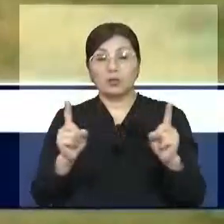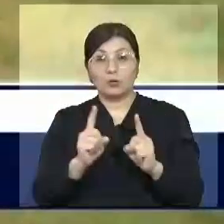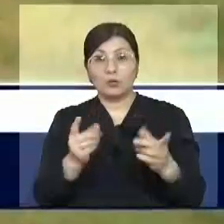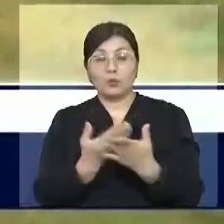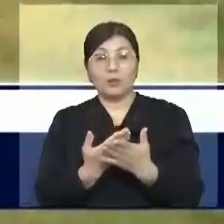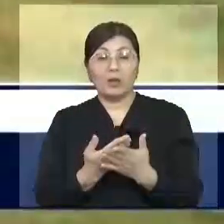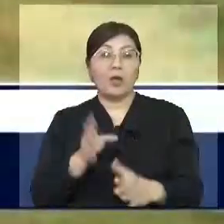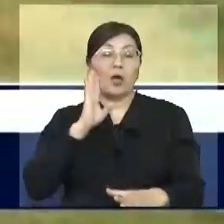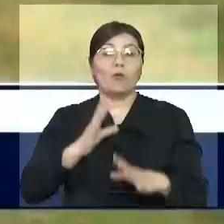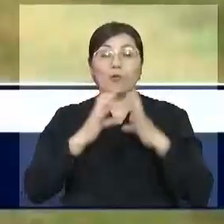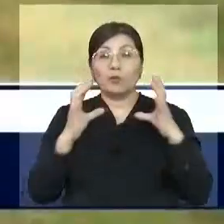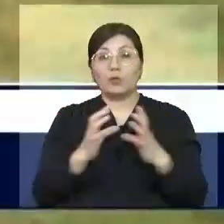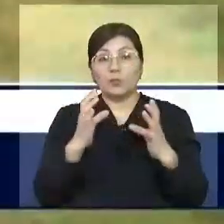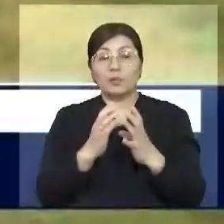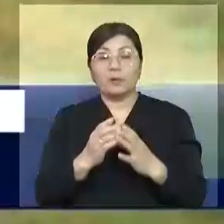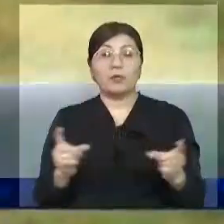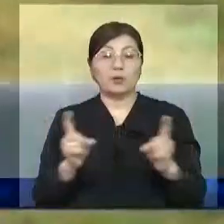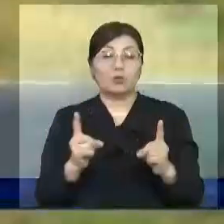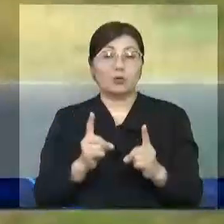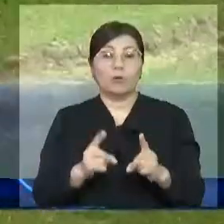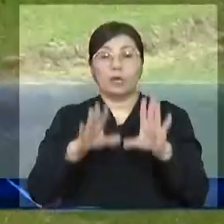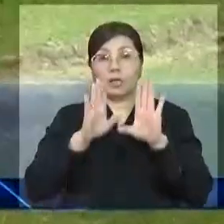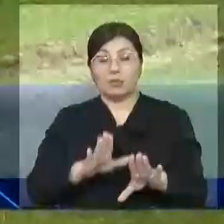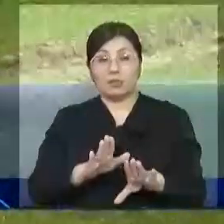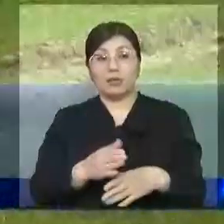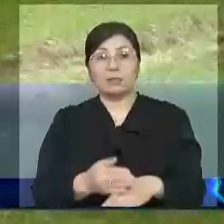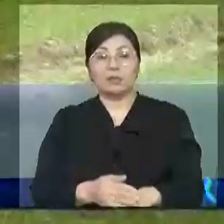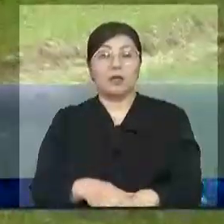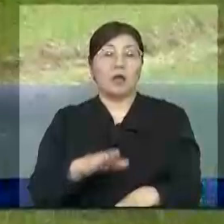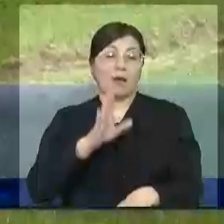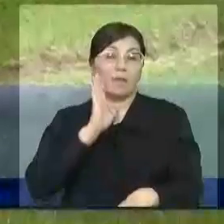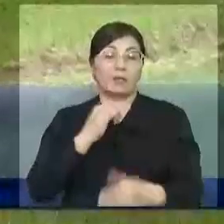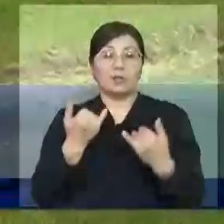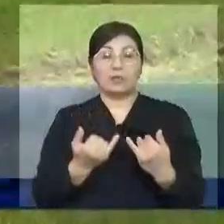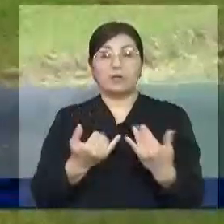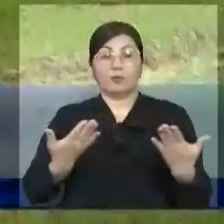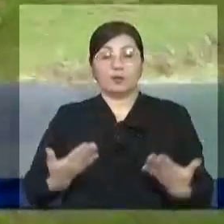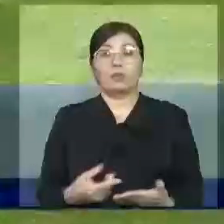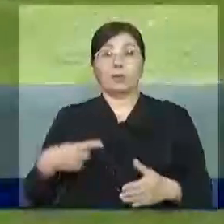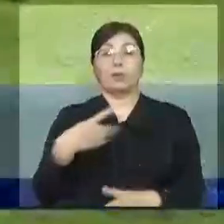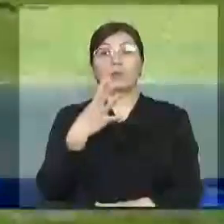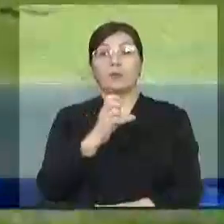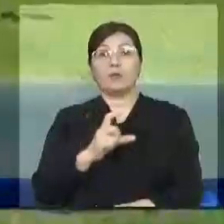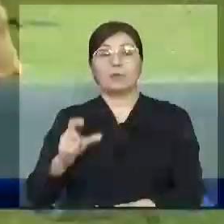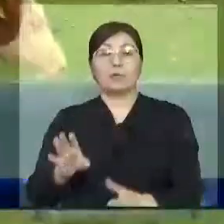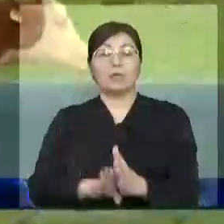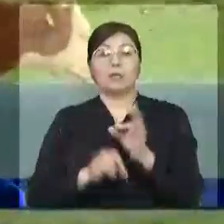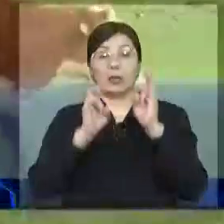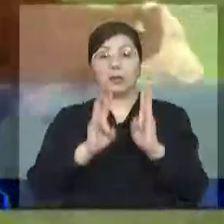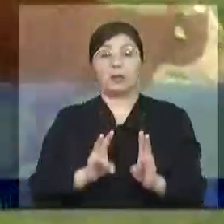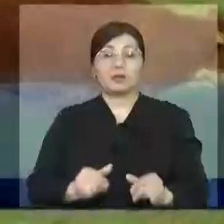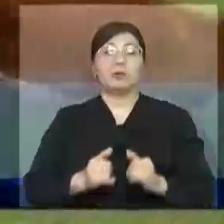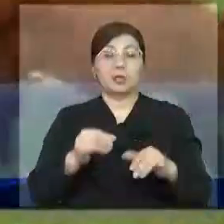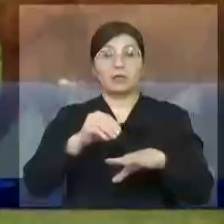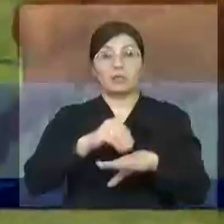полив растений, а также организовать зону отдыха для сельчан. Отметим, что на сегодня в селе проживает более 1500 человек. Для их безопасности местный